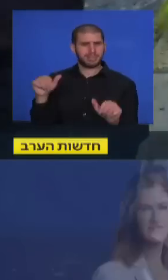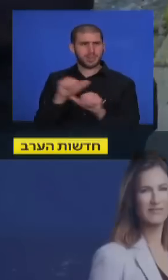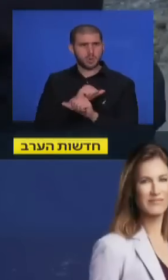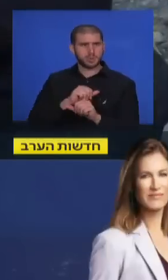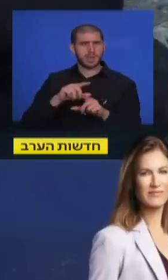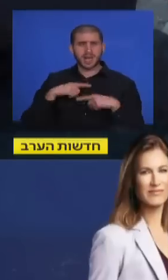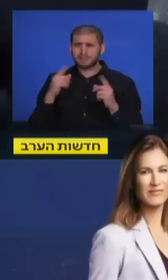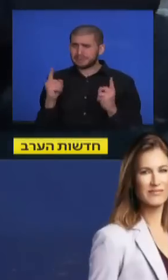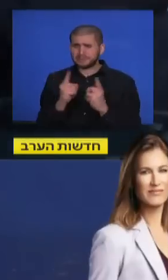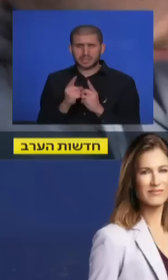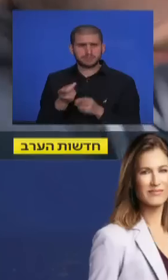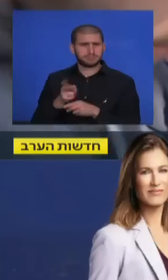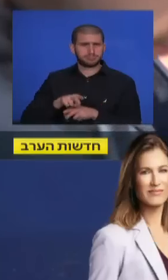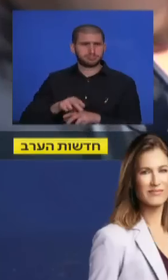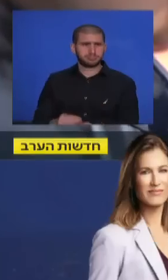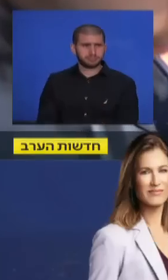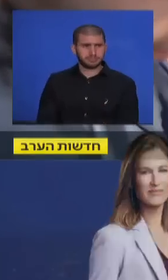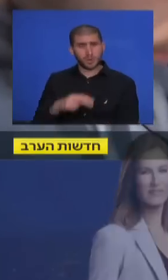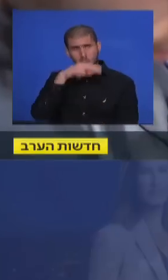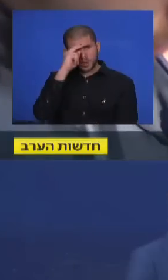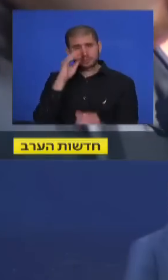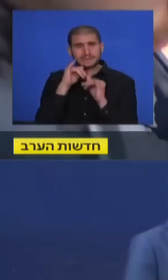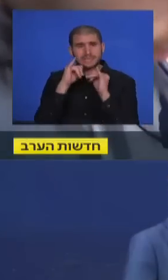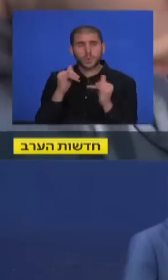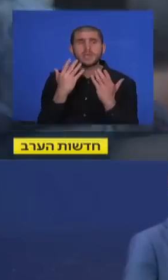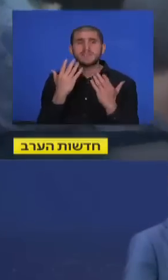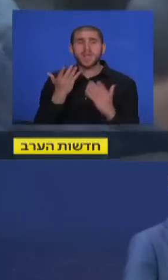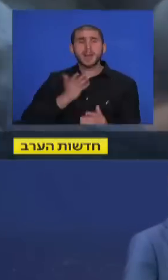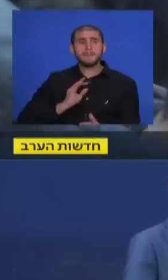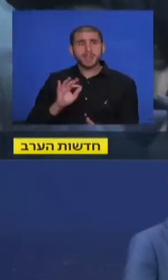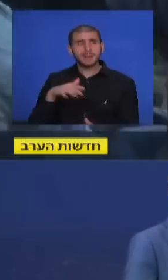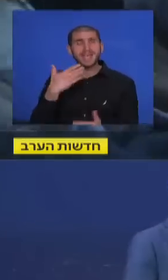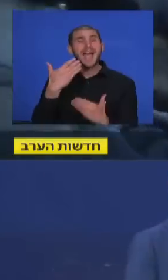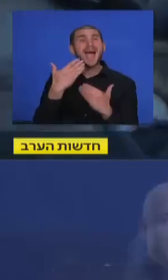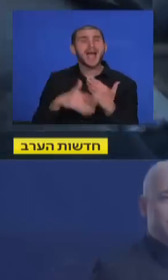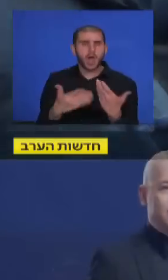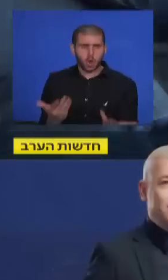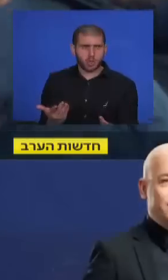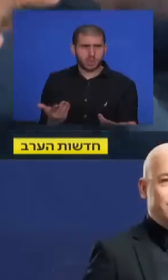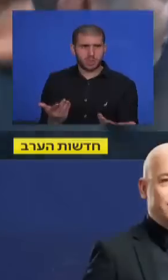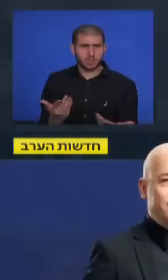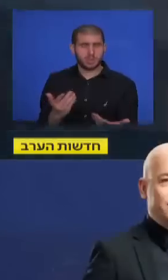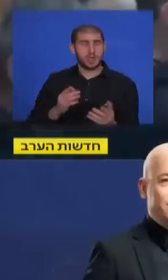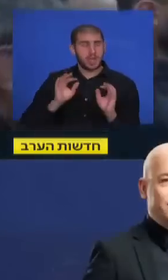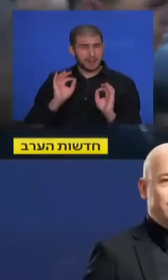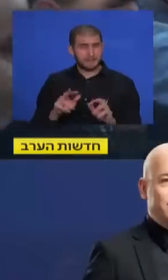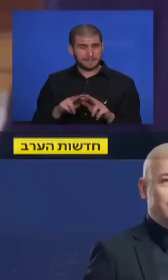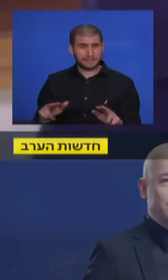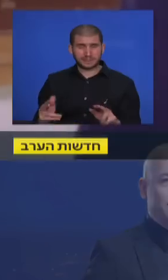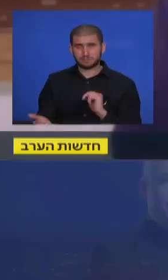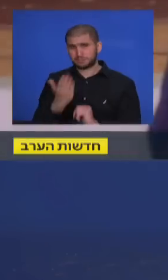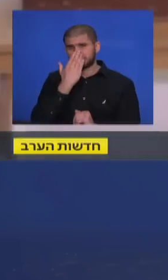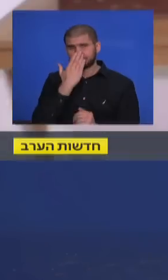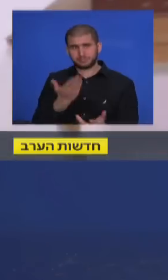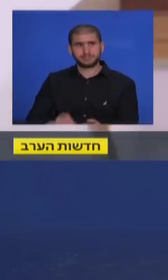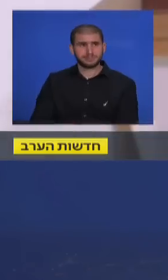הקצרים כל כך לסופם. הוריו זעקו אז תפילה שבנם יהיה האחרון. המציאות תפחה גם על